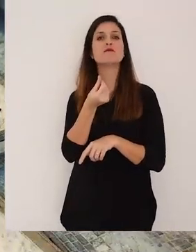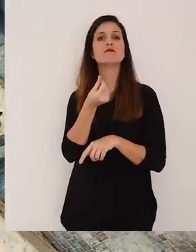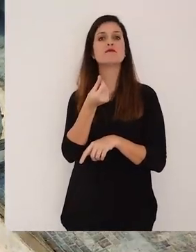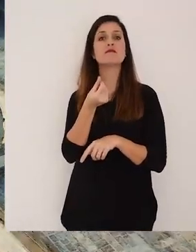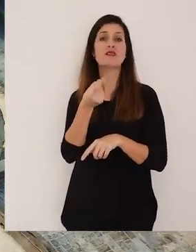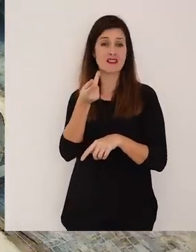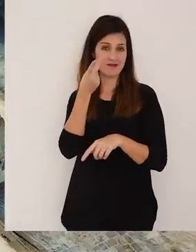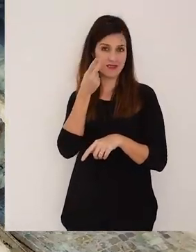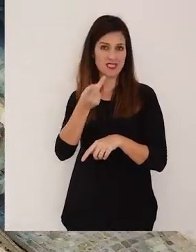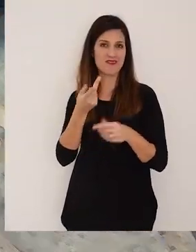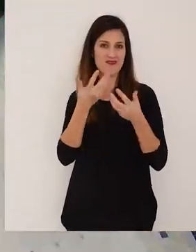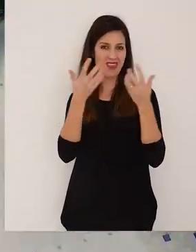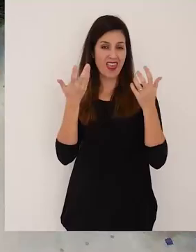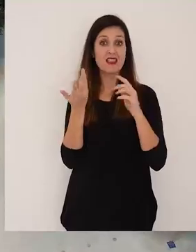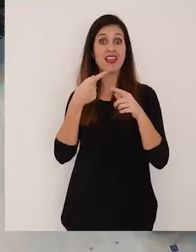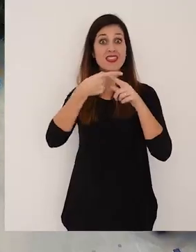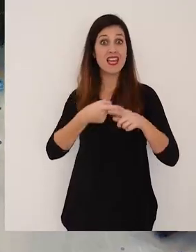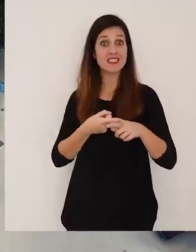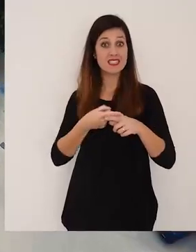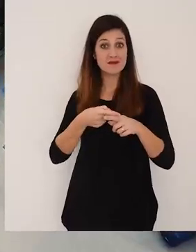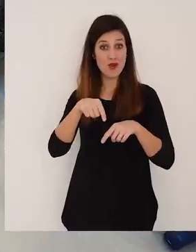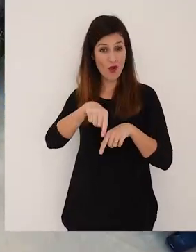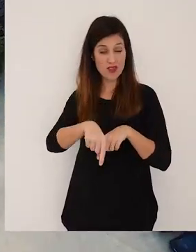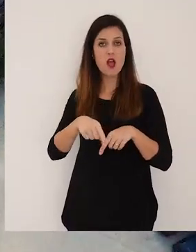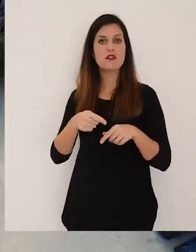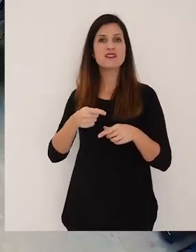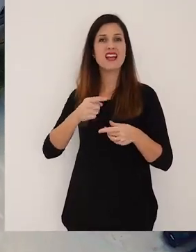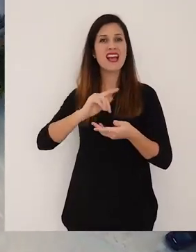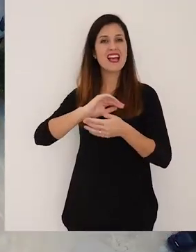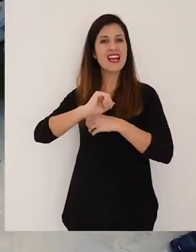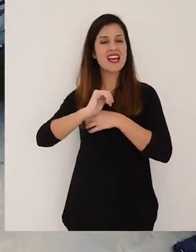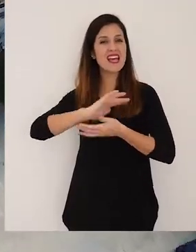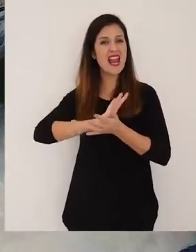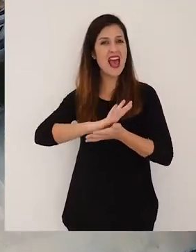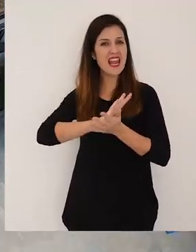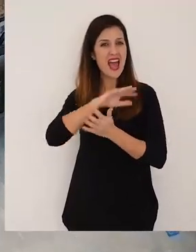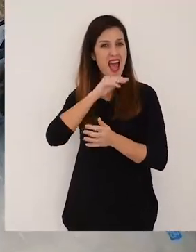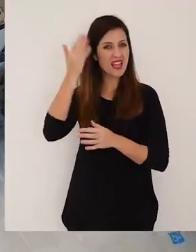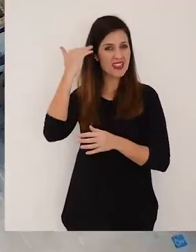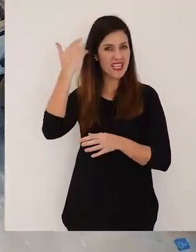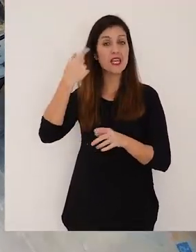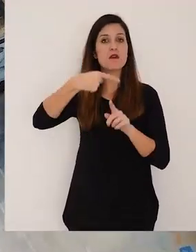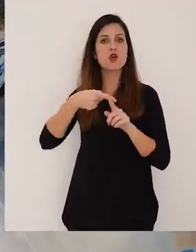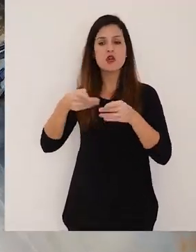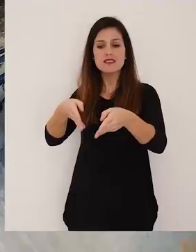antiche fogge e le sepolture riemerse durante i recenti lavori di riqualificazione urbana.